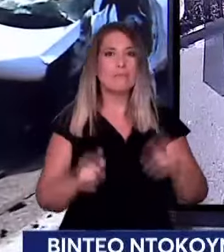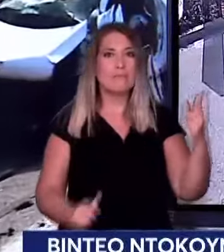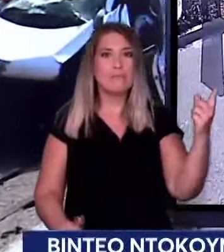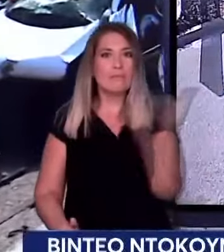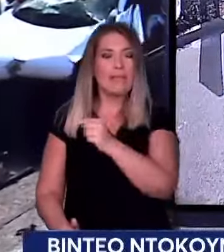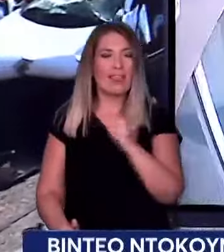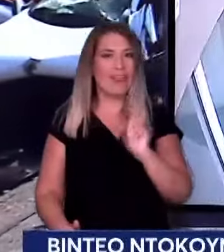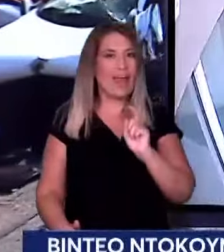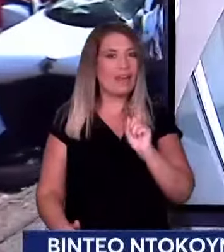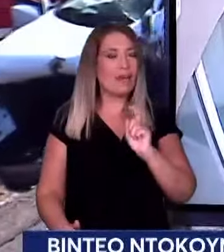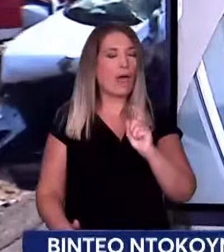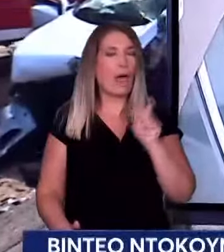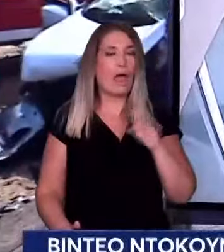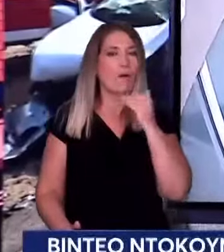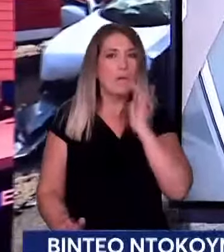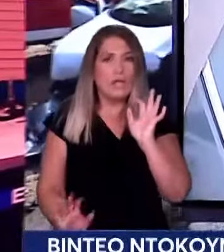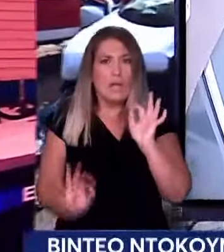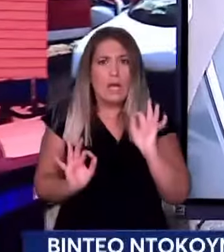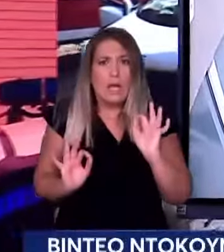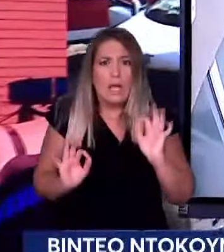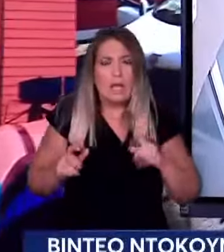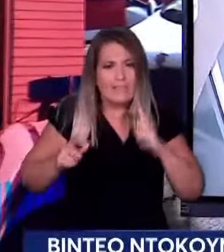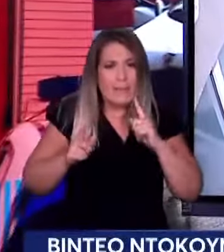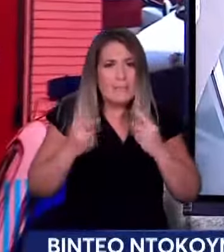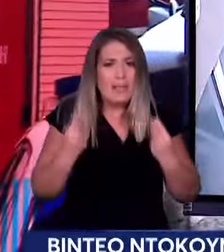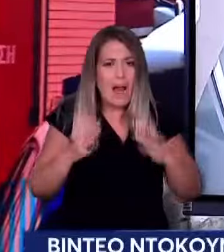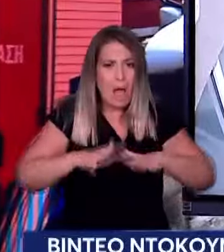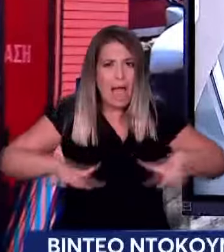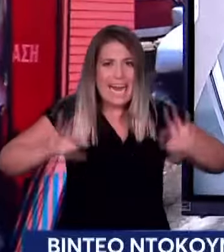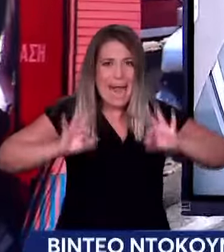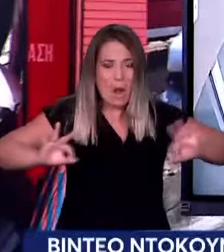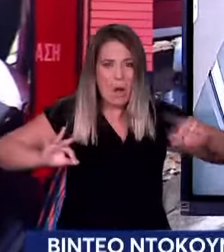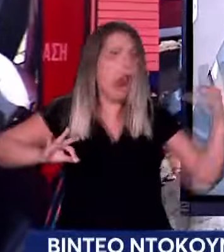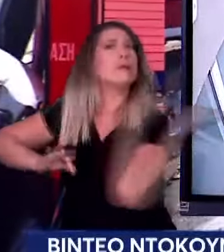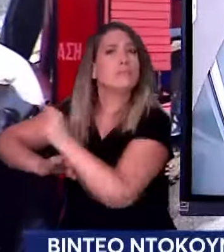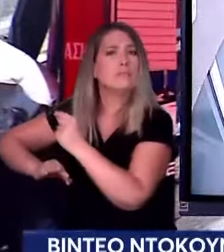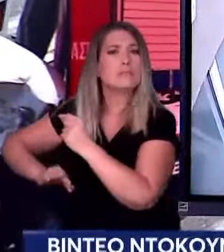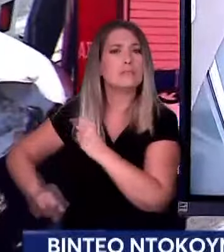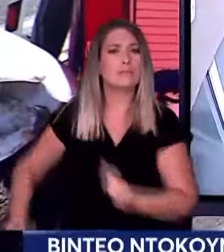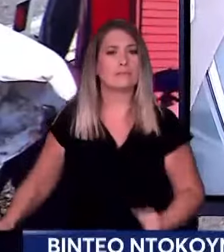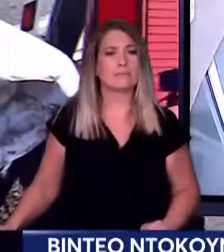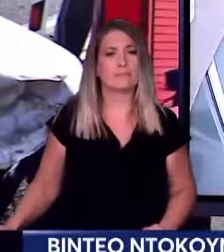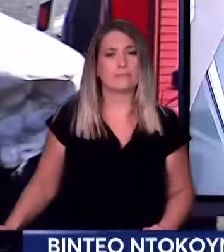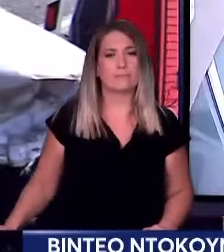βάλει εμείς να πηγαίνει πιο γρήγορα. Είναι γιατί αυτή είναι η κανονική ταχύτητα του βίντεο. Κοιτάξτε το. Να το παίξουμε μια φορά ακόμα.